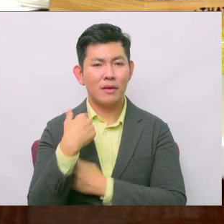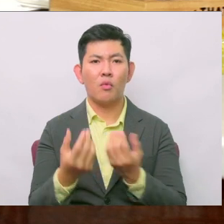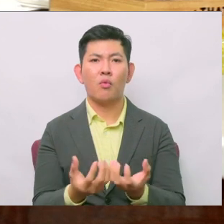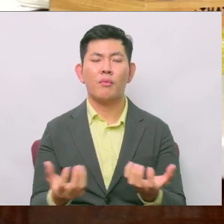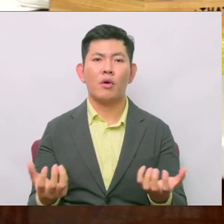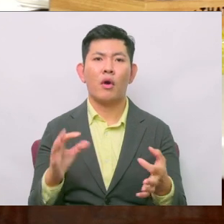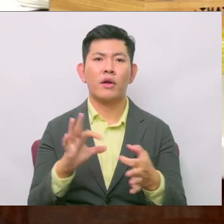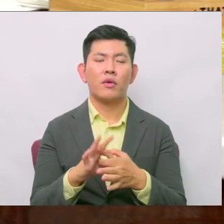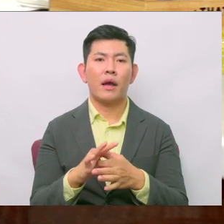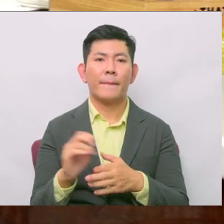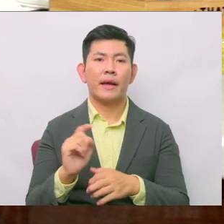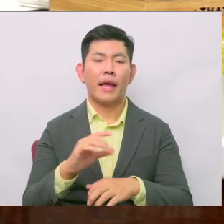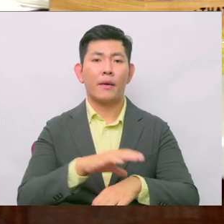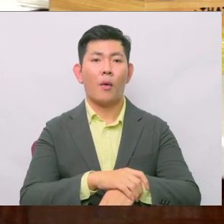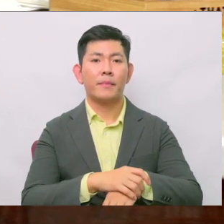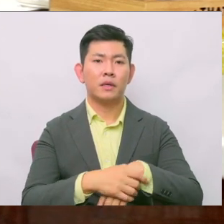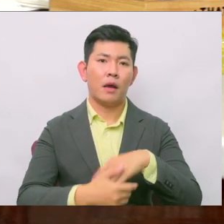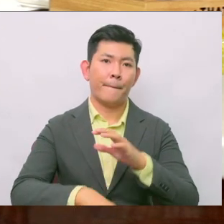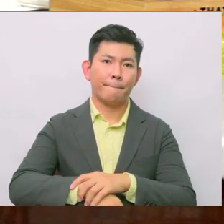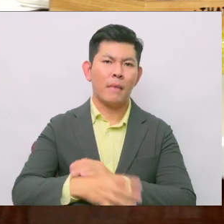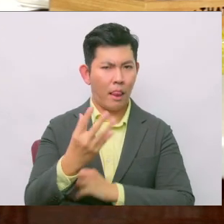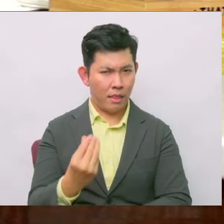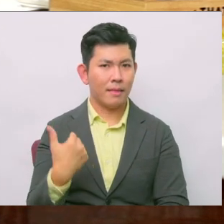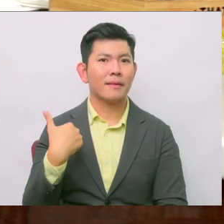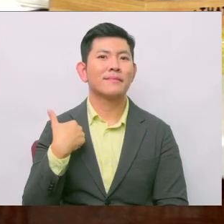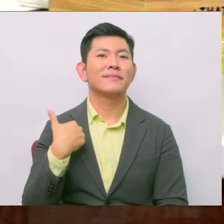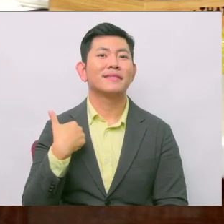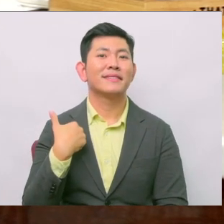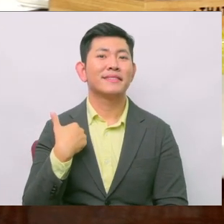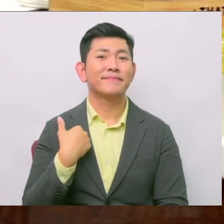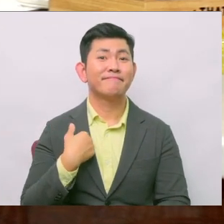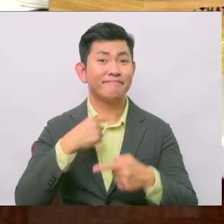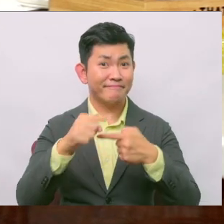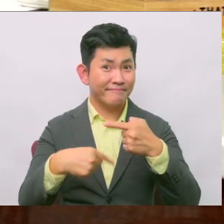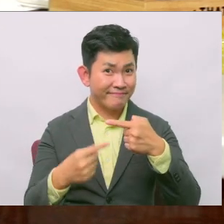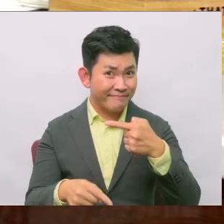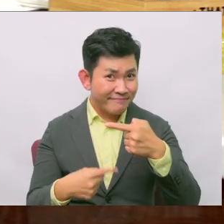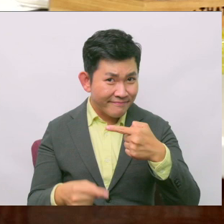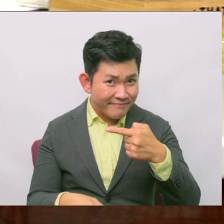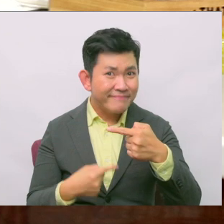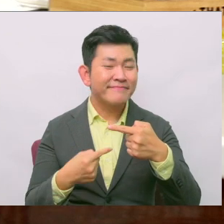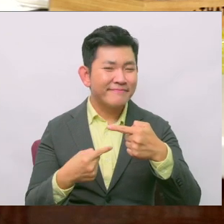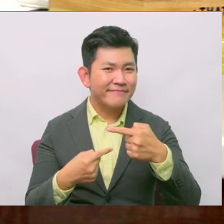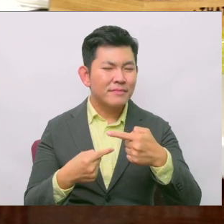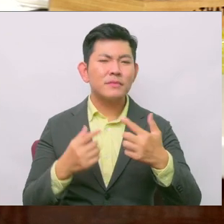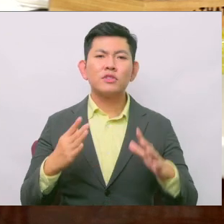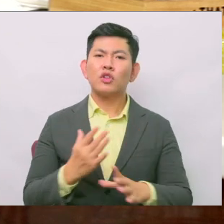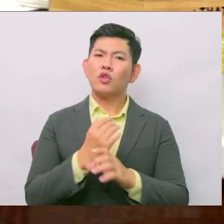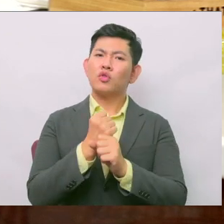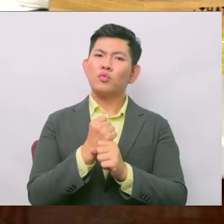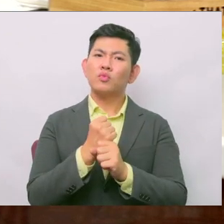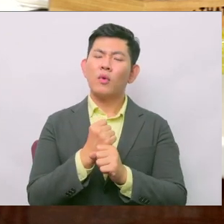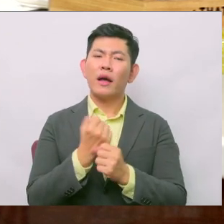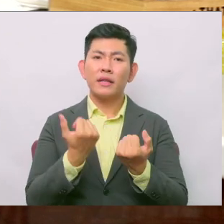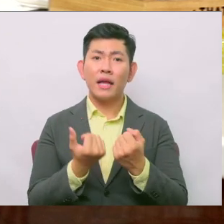ข้อมือนะคะของลูกเรายังเหลืออยู่เพราะนั้นเรามาร่วมพูดคุยกันนะคะว่าสมุนไพรในลูกประคบ